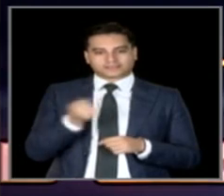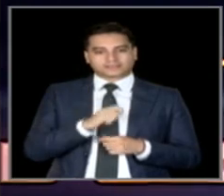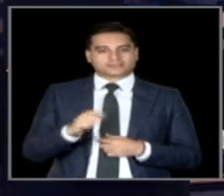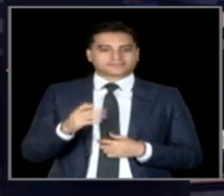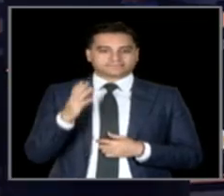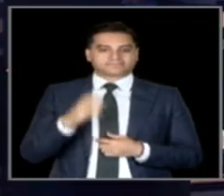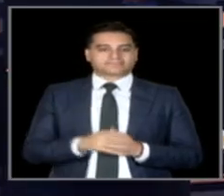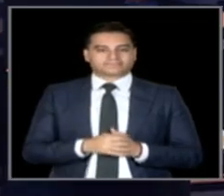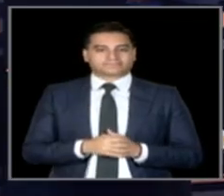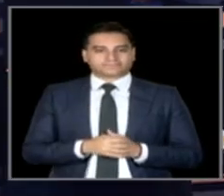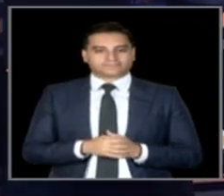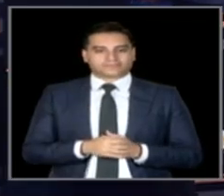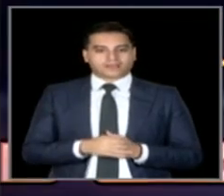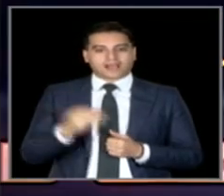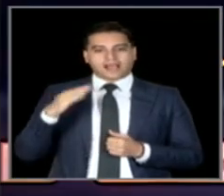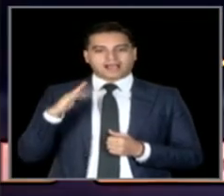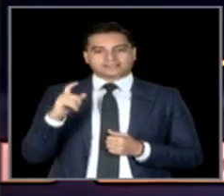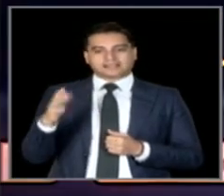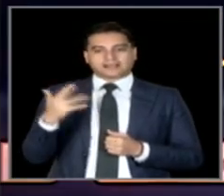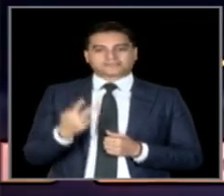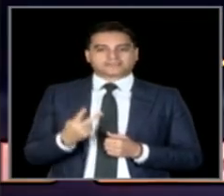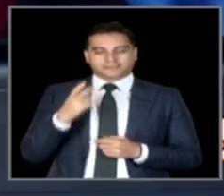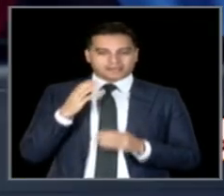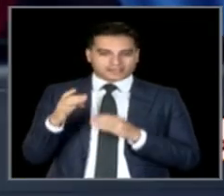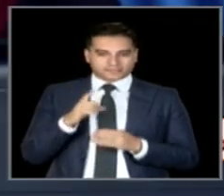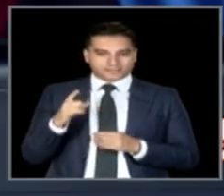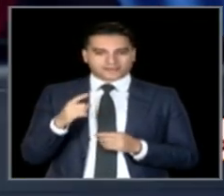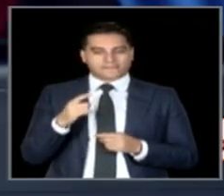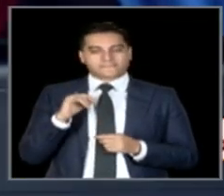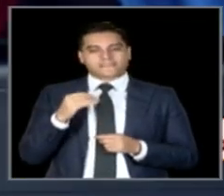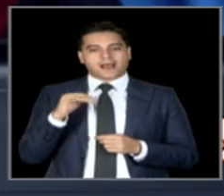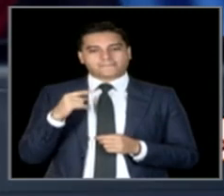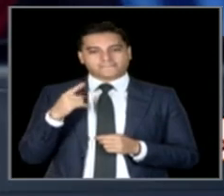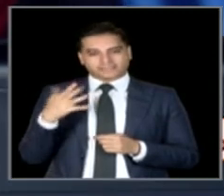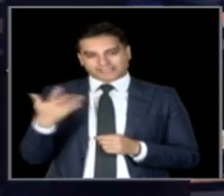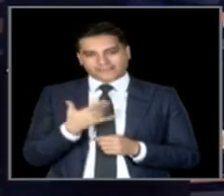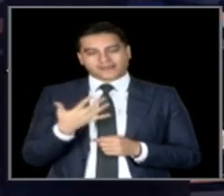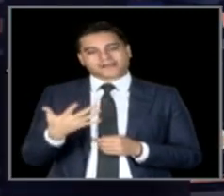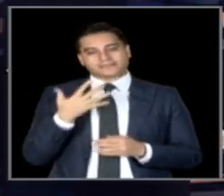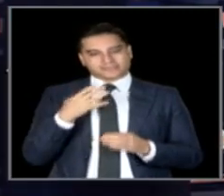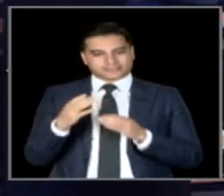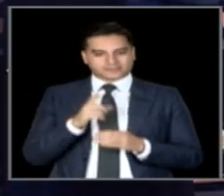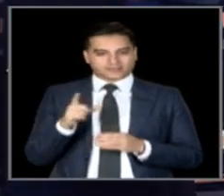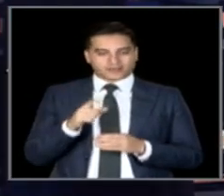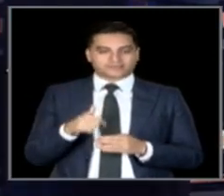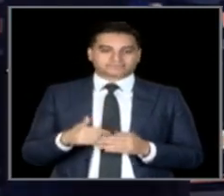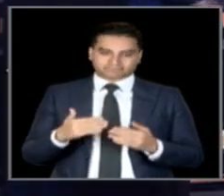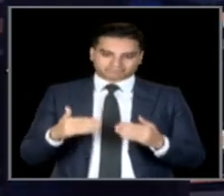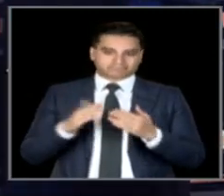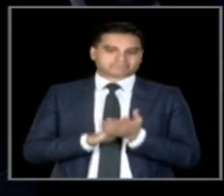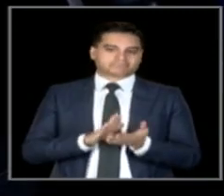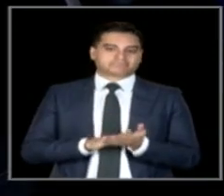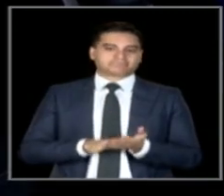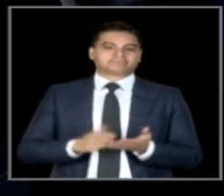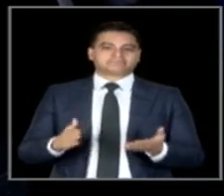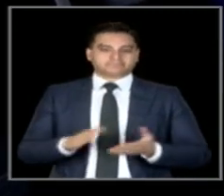تنس. حسن 7 إجابات صح، محمد هشام 5 إجابات صح. تعالوا نشوف